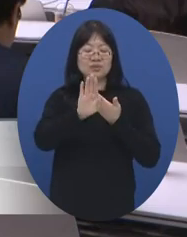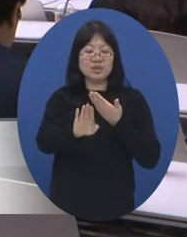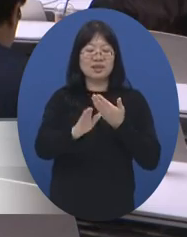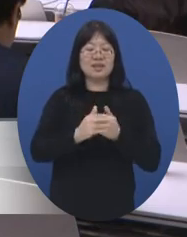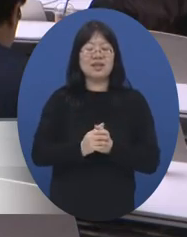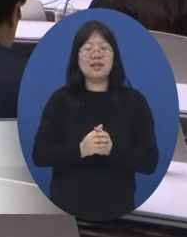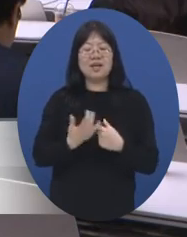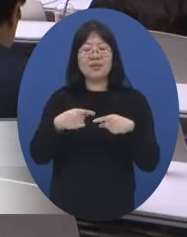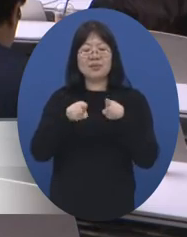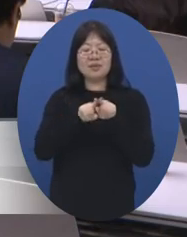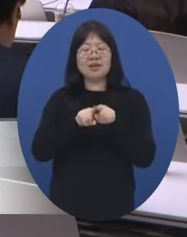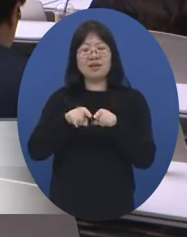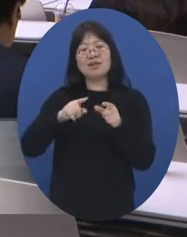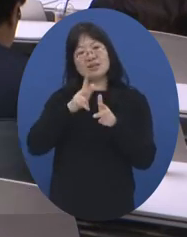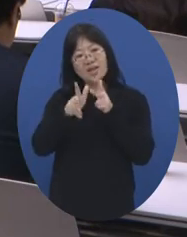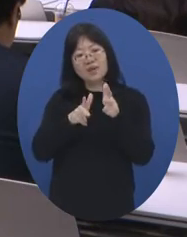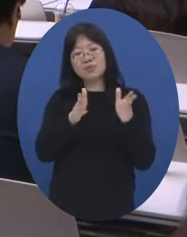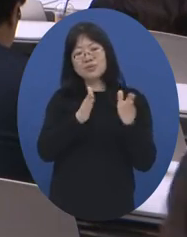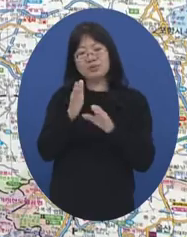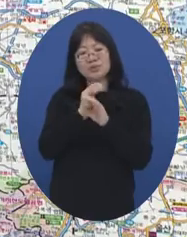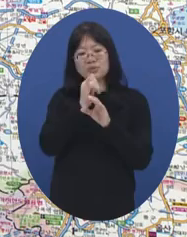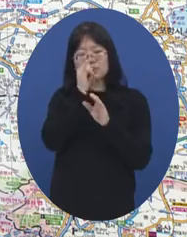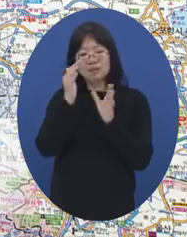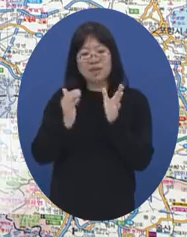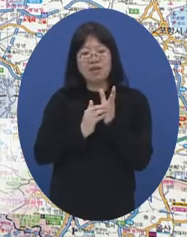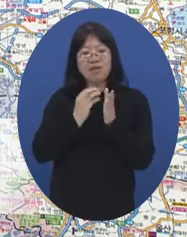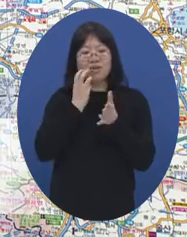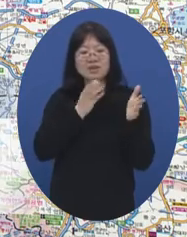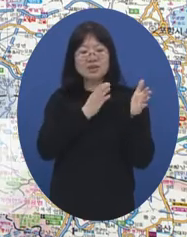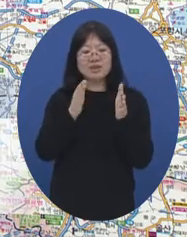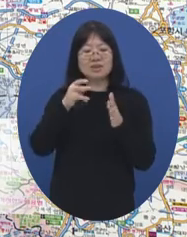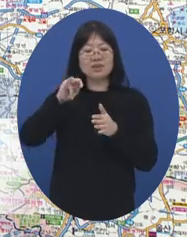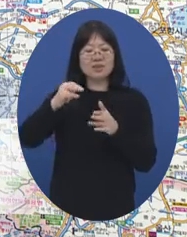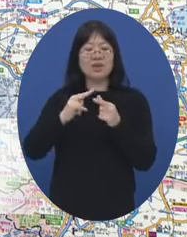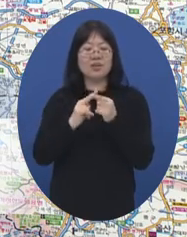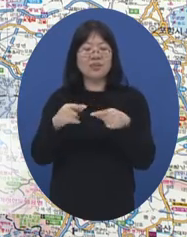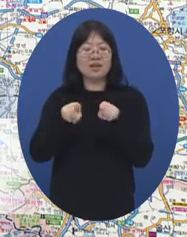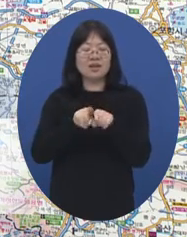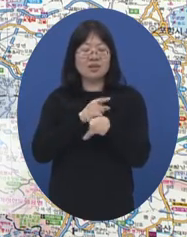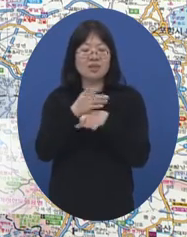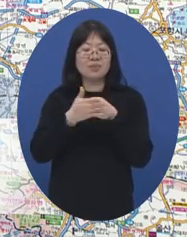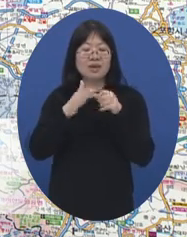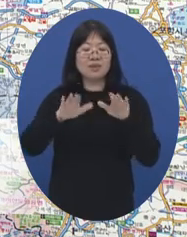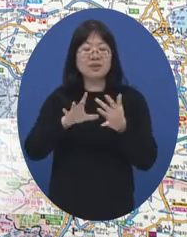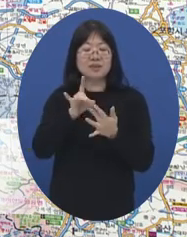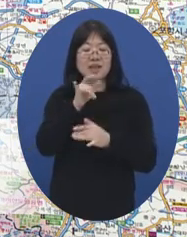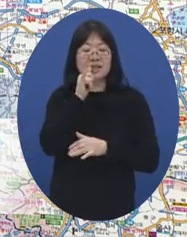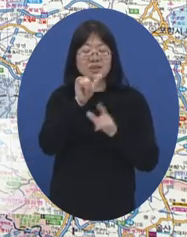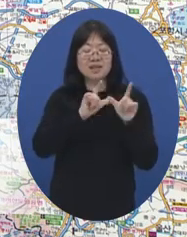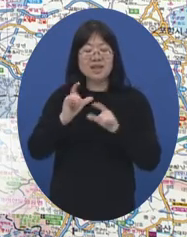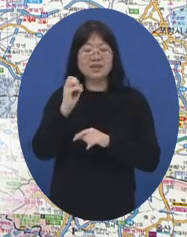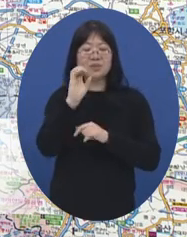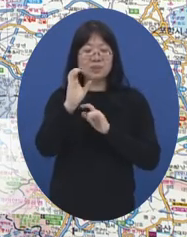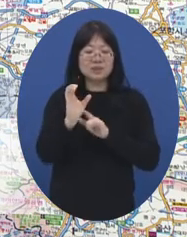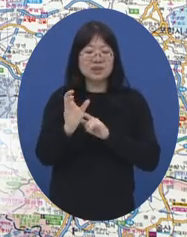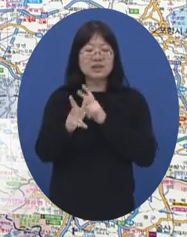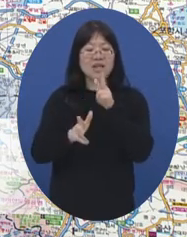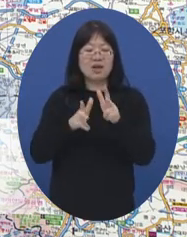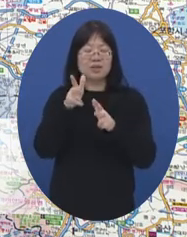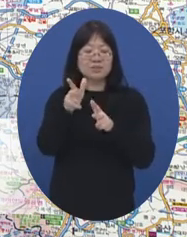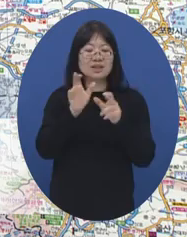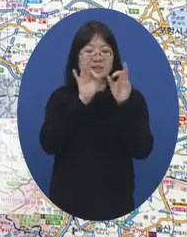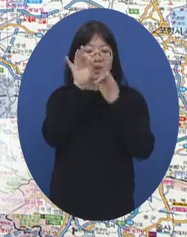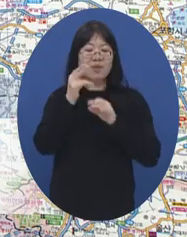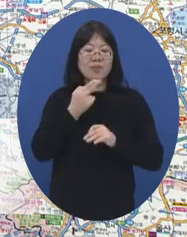군과 협조의 사업을 준비했습니다 경기도는 시공과 협력해서 이번에 선정된 생활에서 씩 복합한 사업이